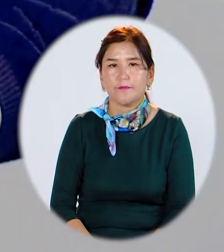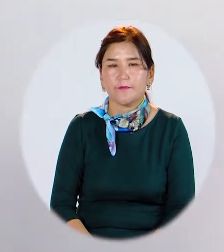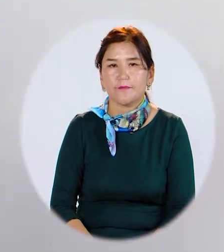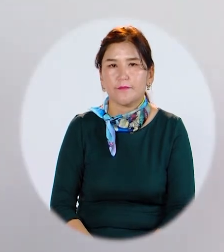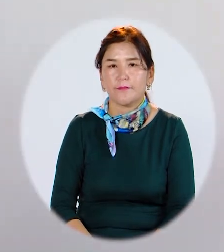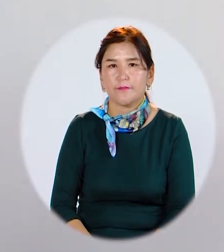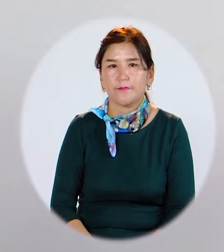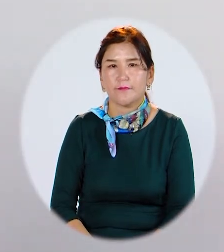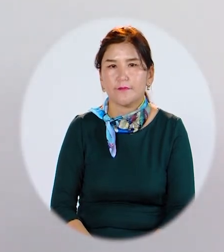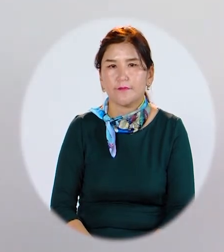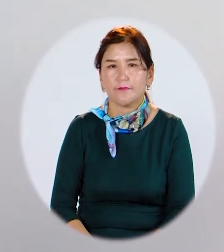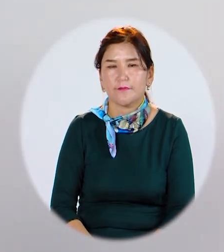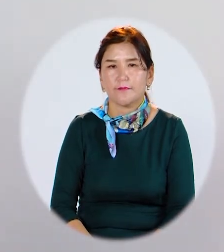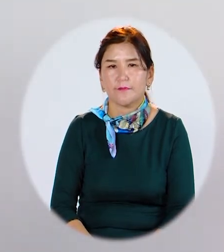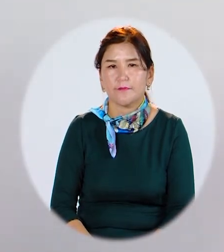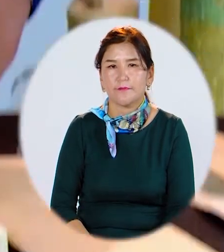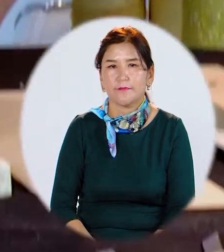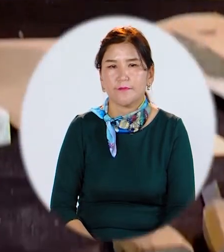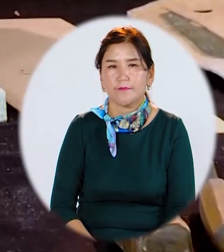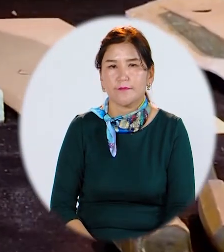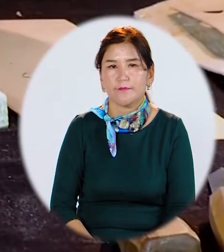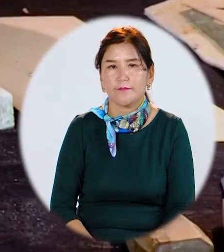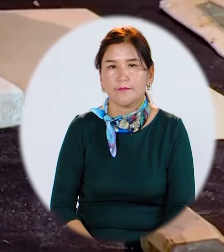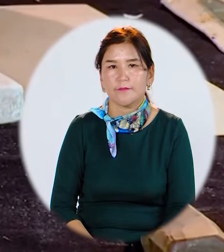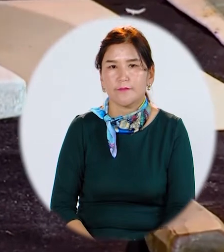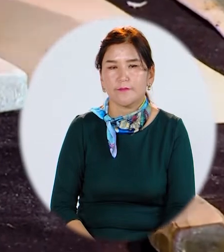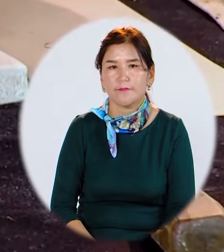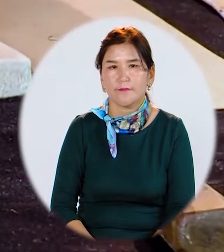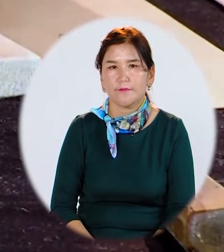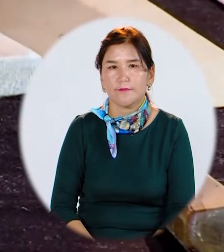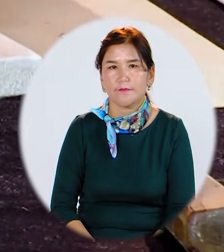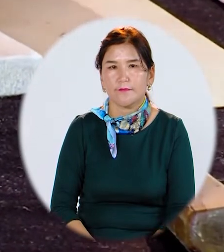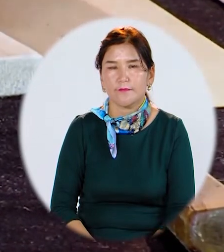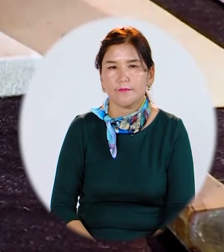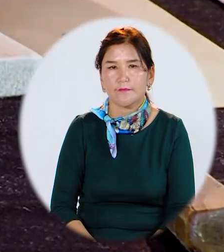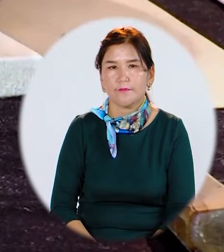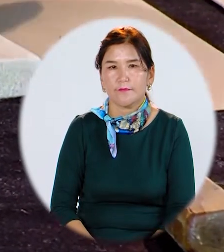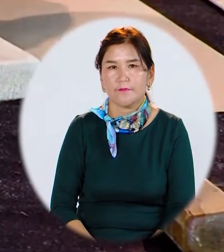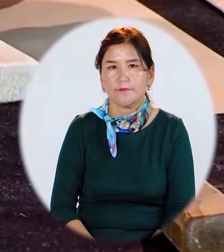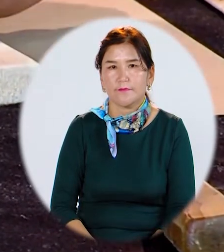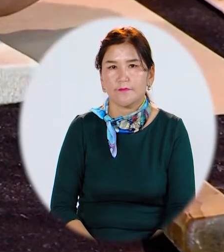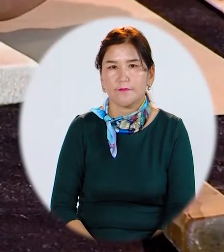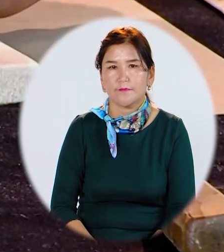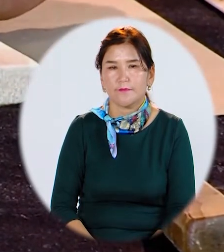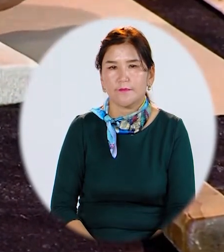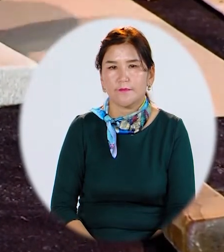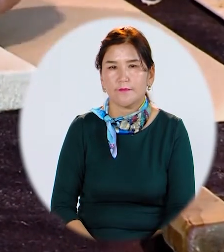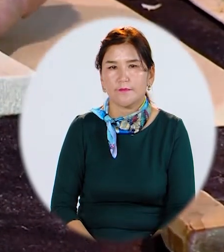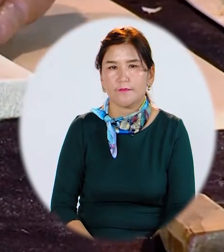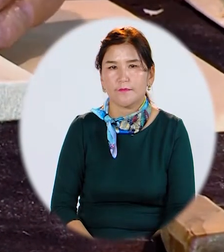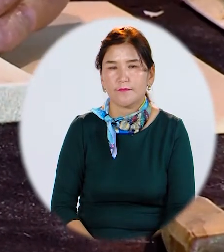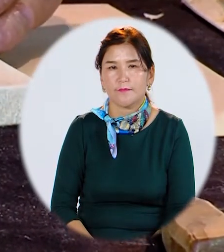хийж гүйцэтгээд за дарж өгөн. Замзрыг дарж